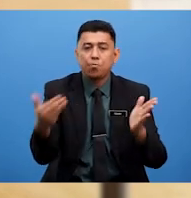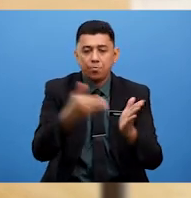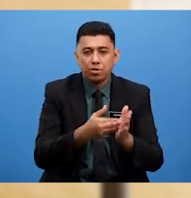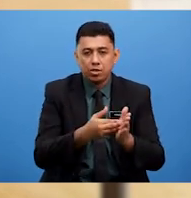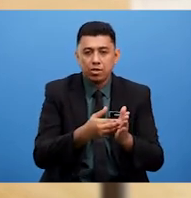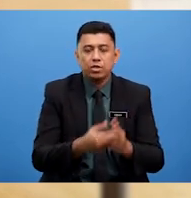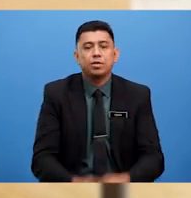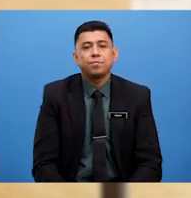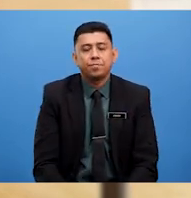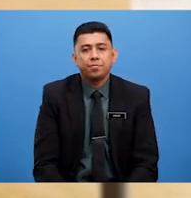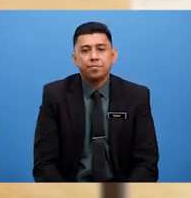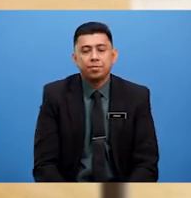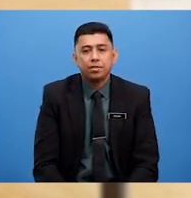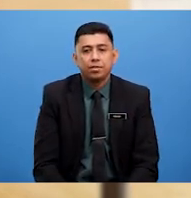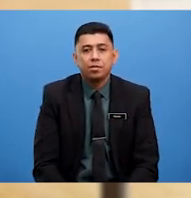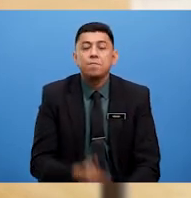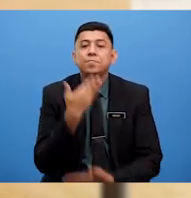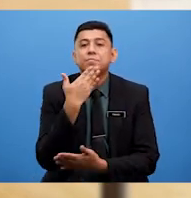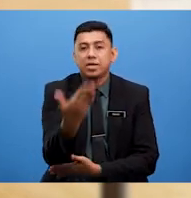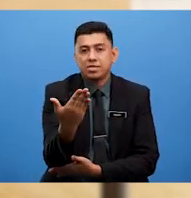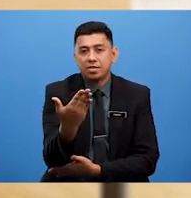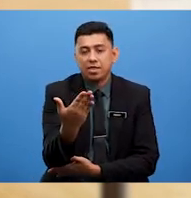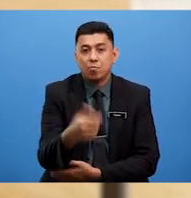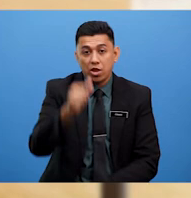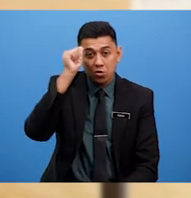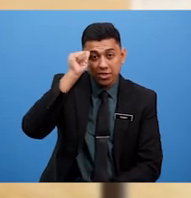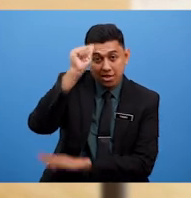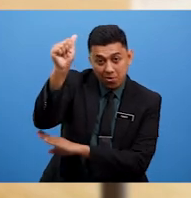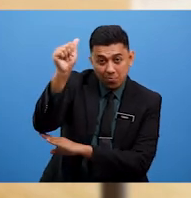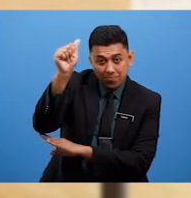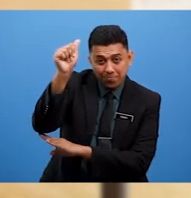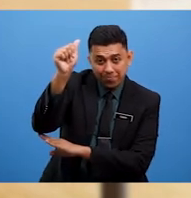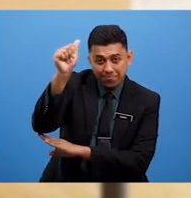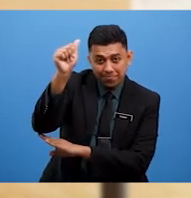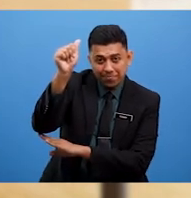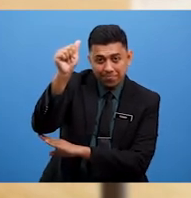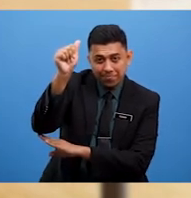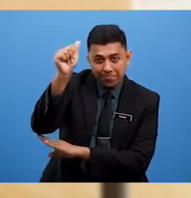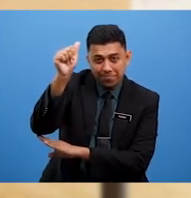lagi di episod seterusnya. Sekian, terima kasih. Assalamualaikum.